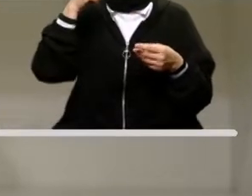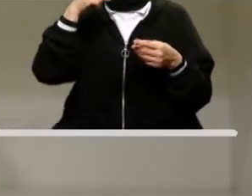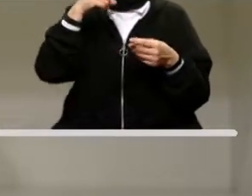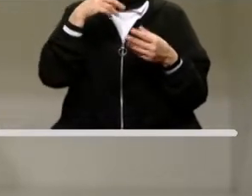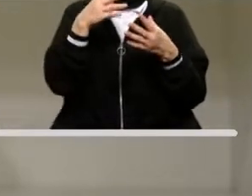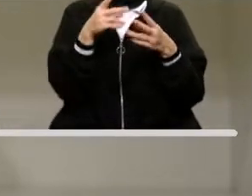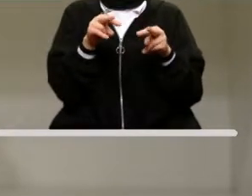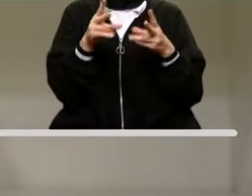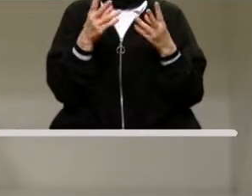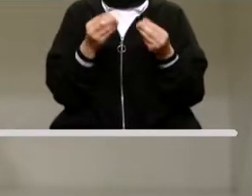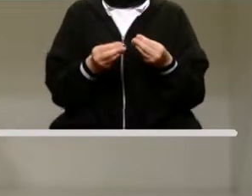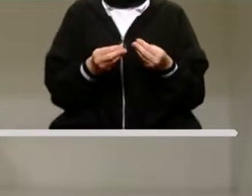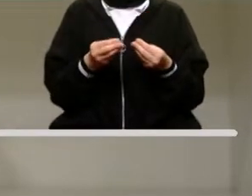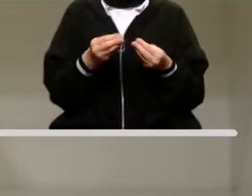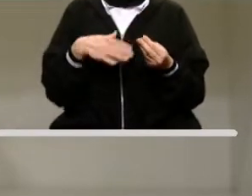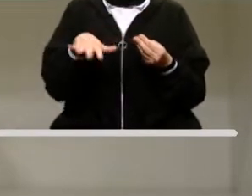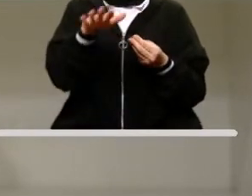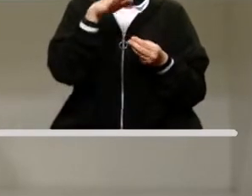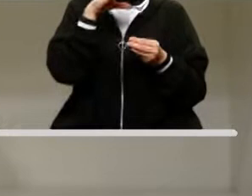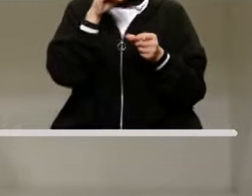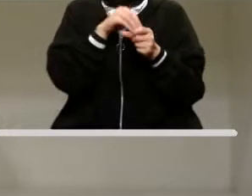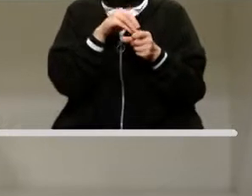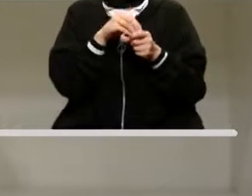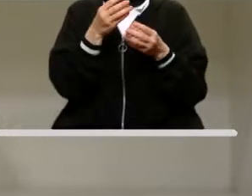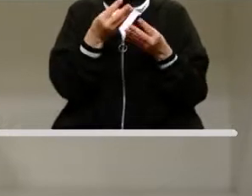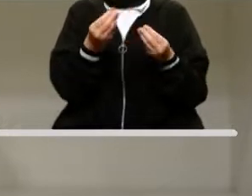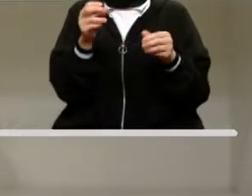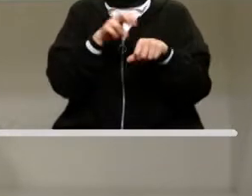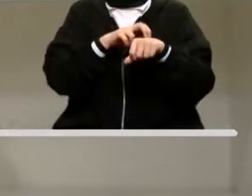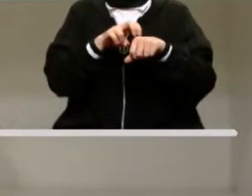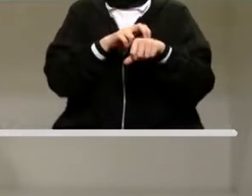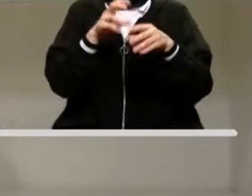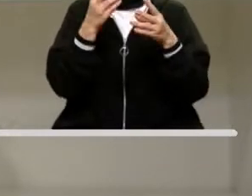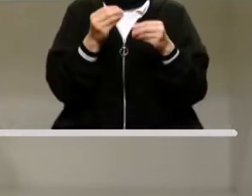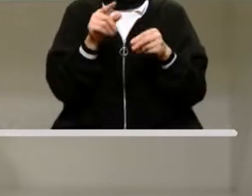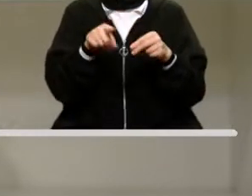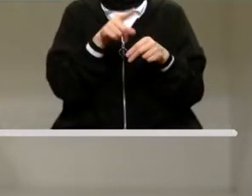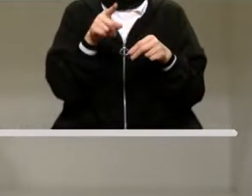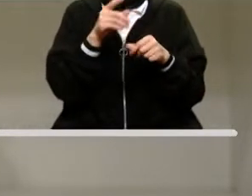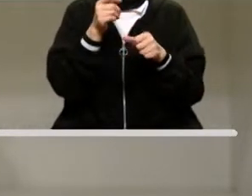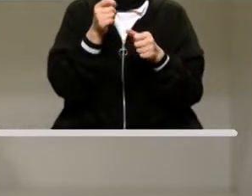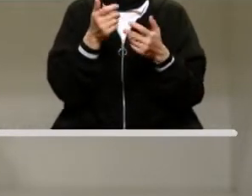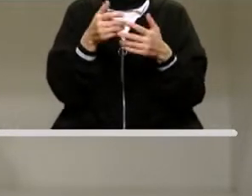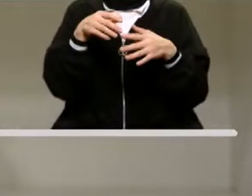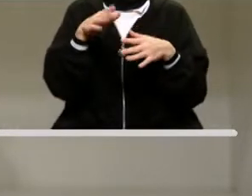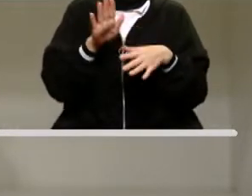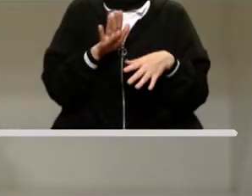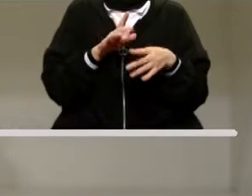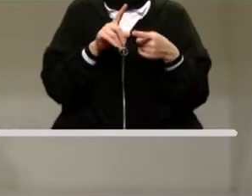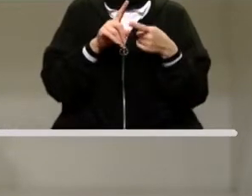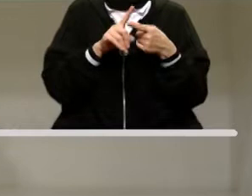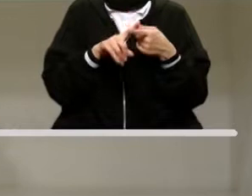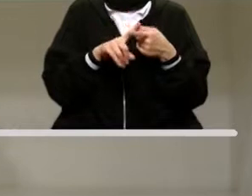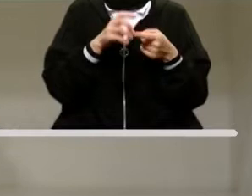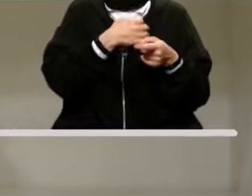biri üzerinde o kadar stres yükleniyor ki bu konuyla ilgili. Bunlara daha ziyade gerek öğrenciler gerek veliler nasıl yaklaşmalı?